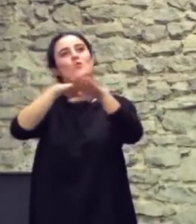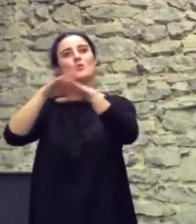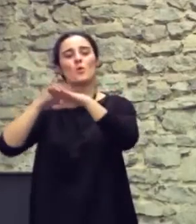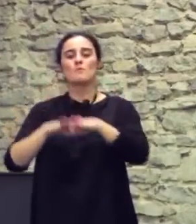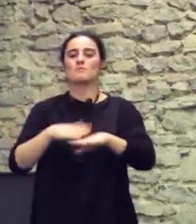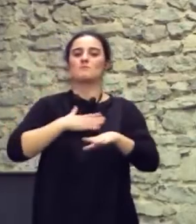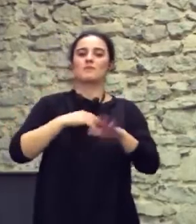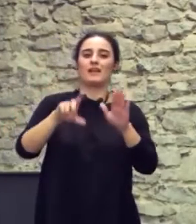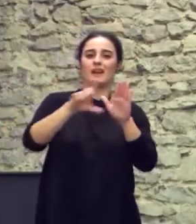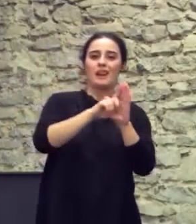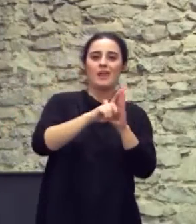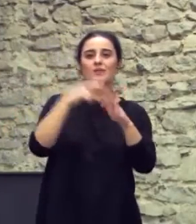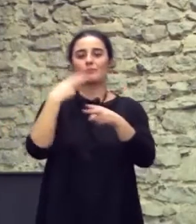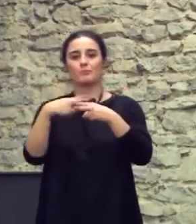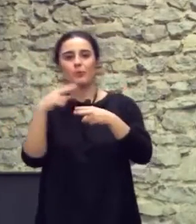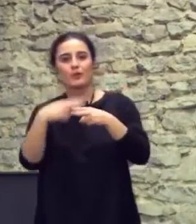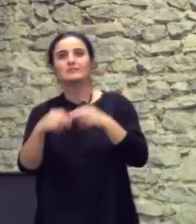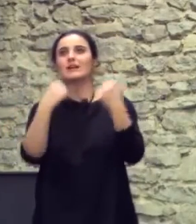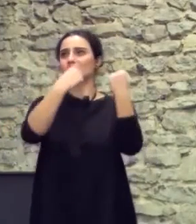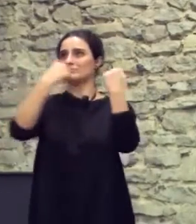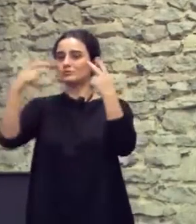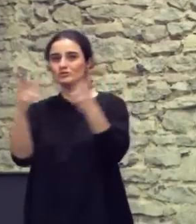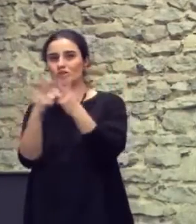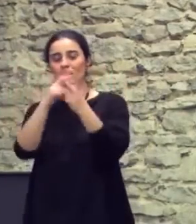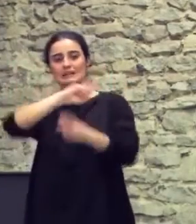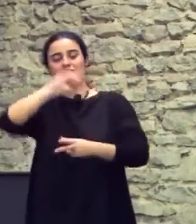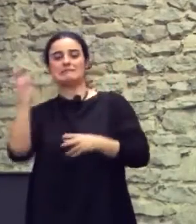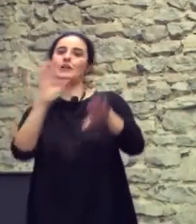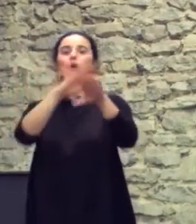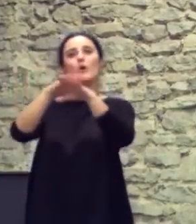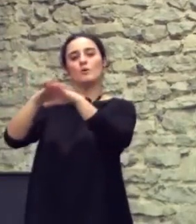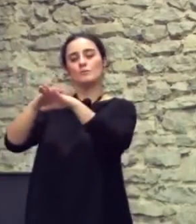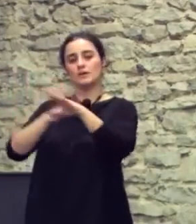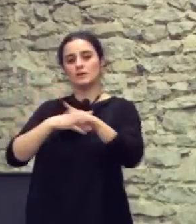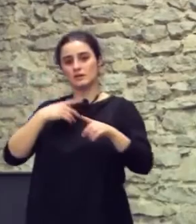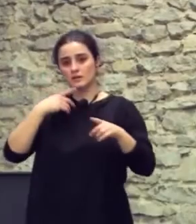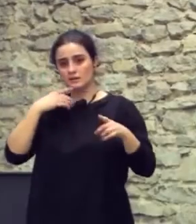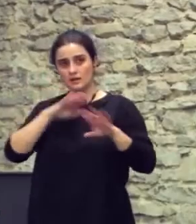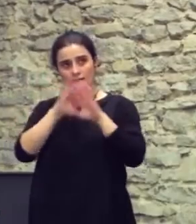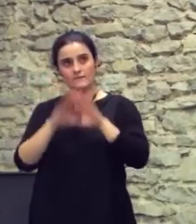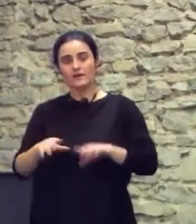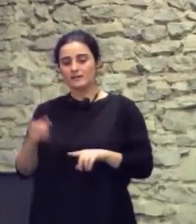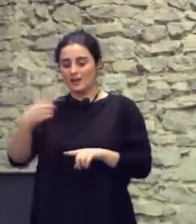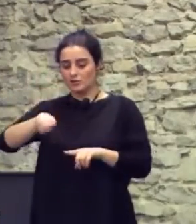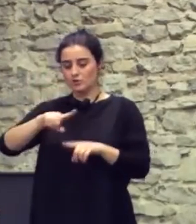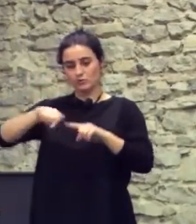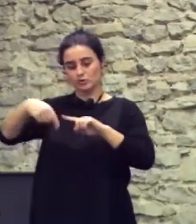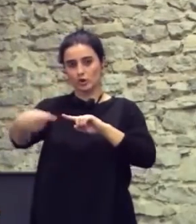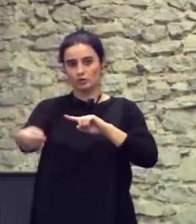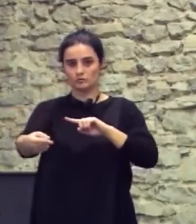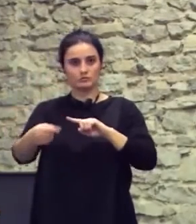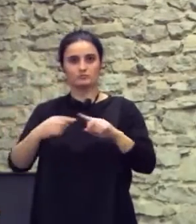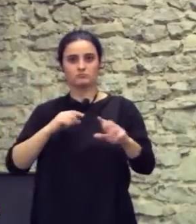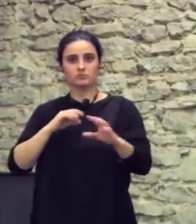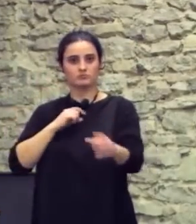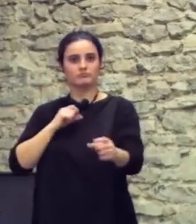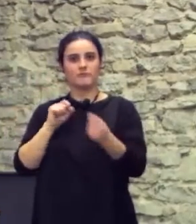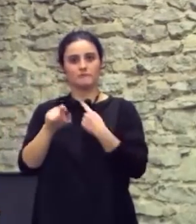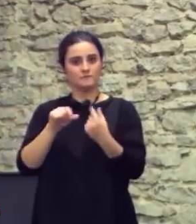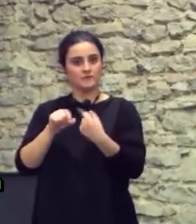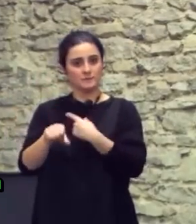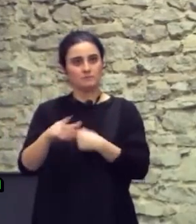politikak, instituzio soziala, kulturalak, ez. Eta orduan beraiek eguneroko interakzioan adierazten dute. Orduan, guk botatzen